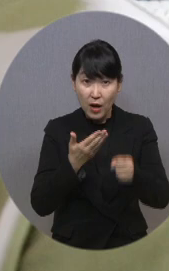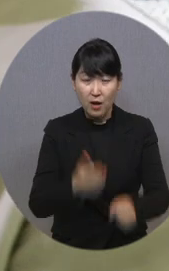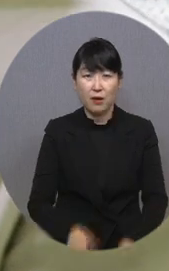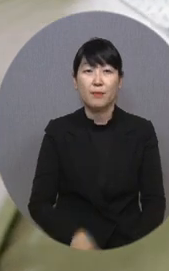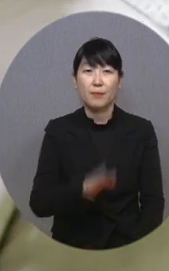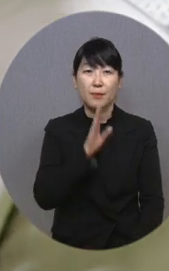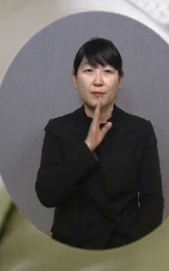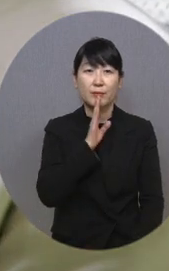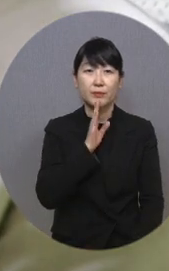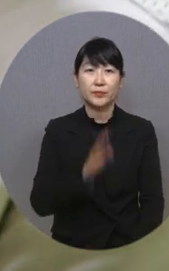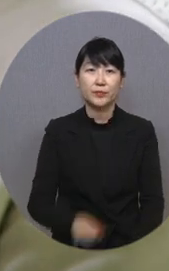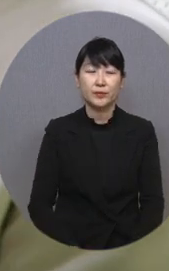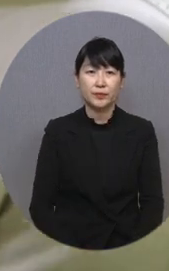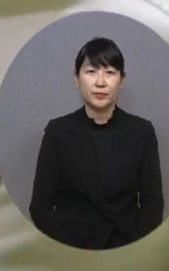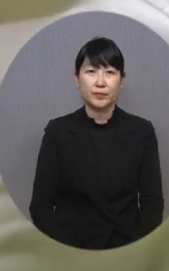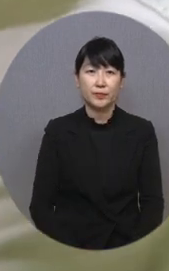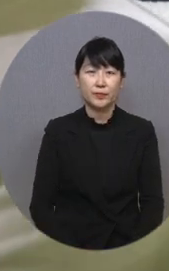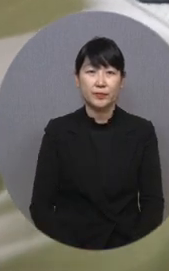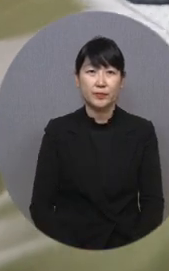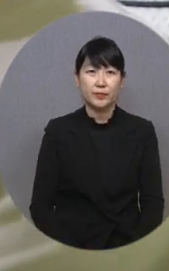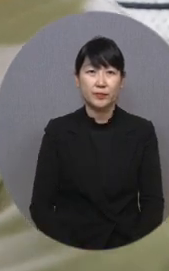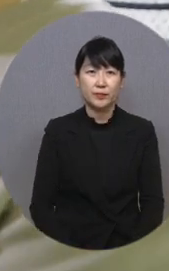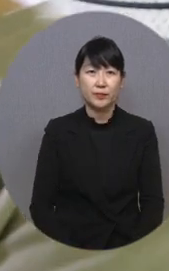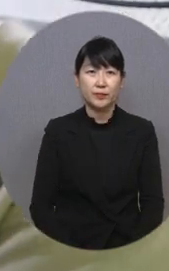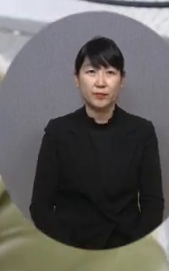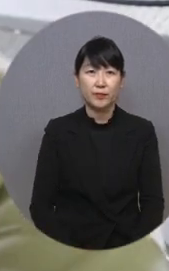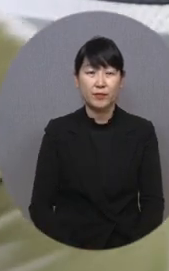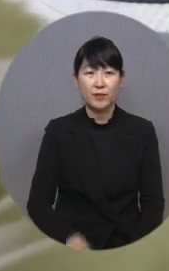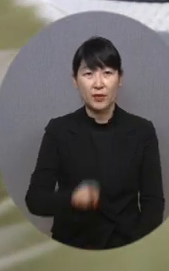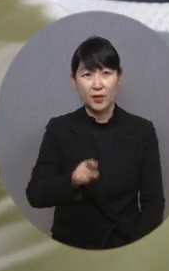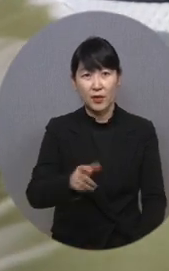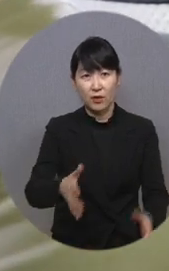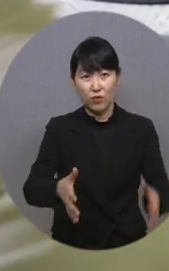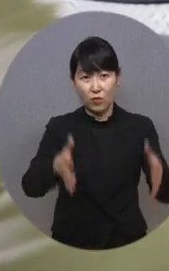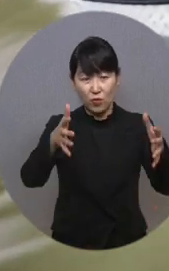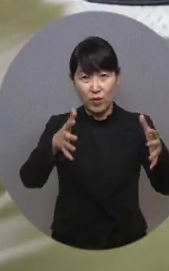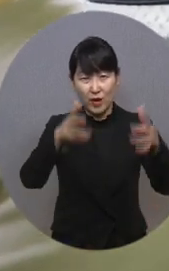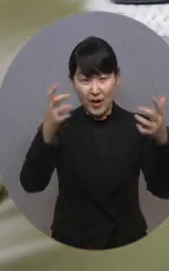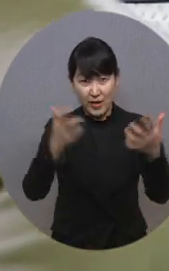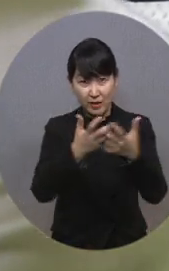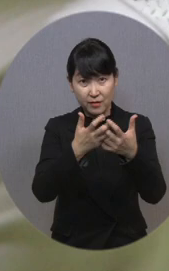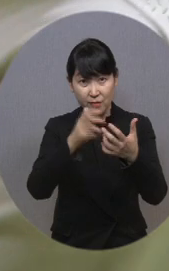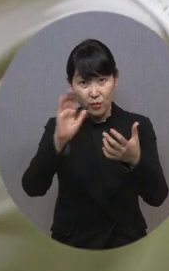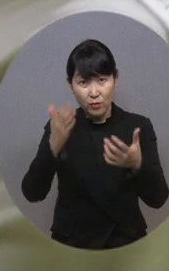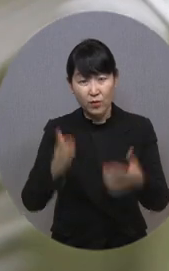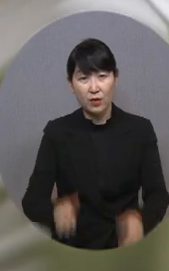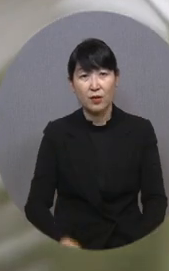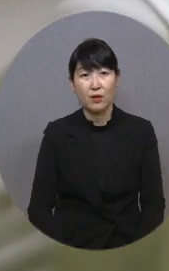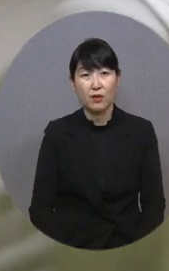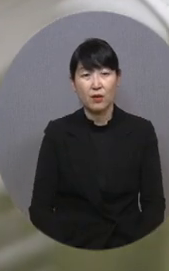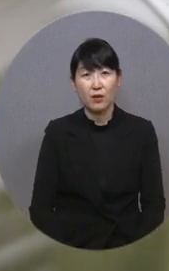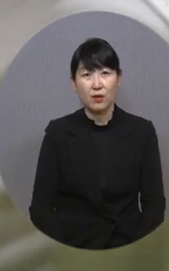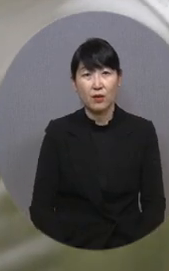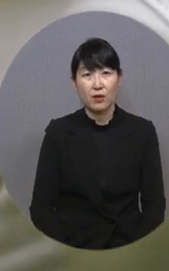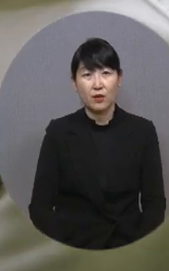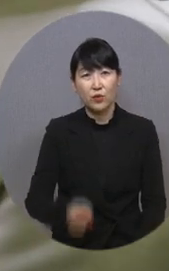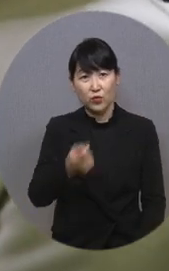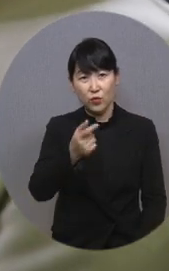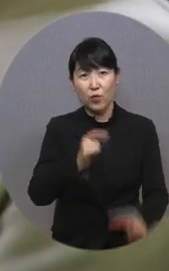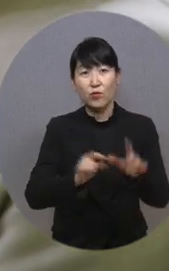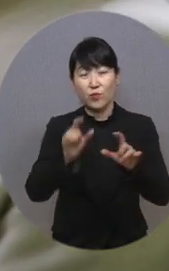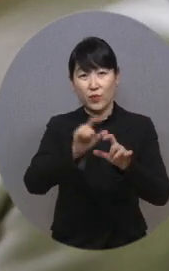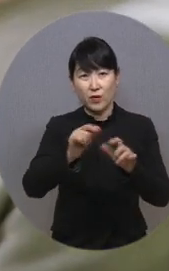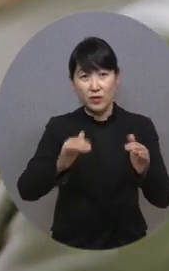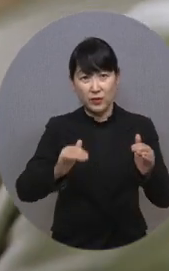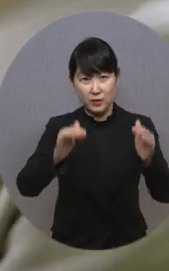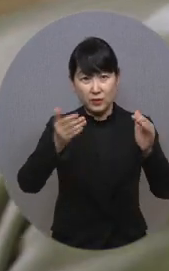만에 이제 수확을 합니다, 저희. 그러면 이게 통 여기 가득 차게 돼요? 여기서 이제 때기까지. 조금 더 크는데